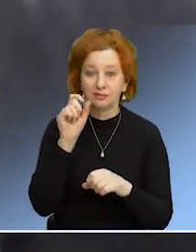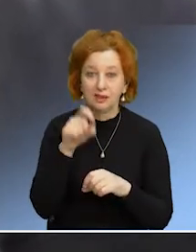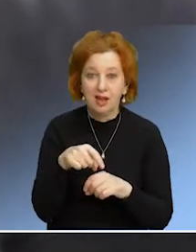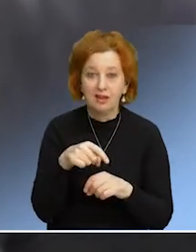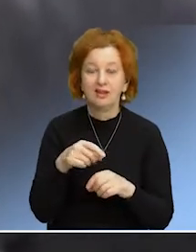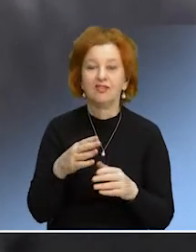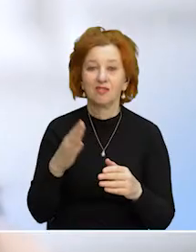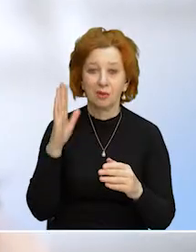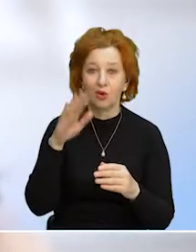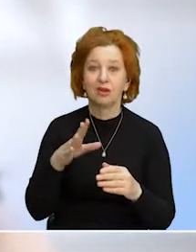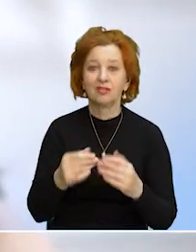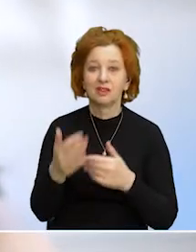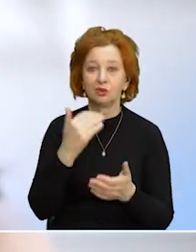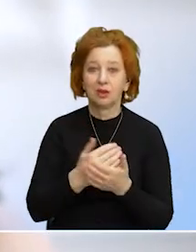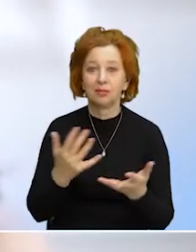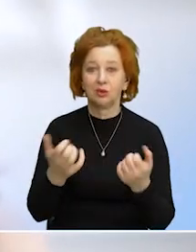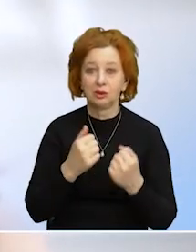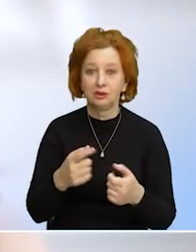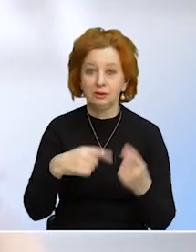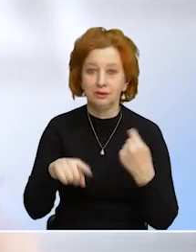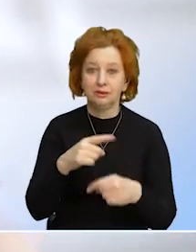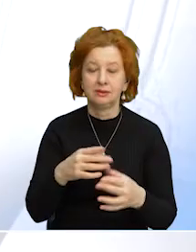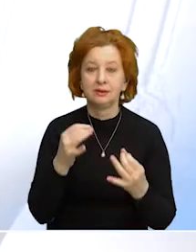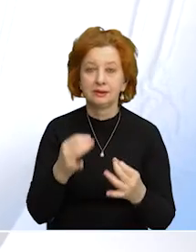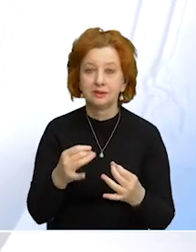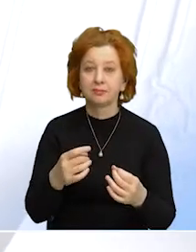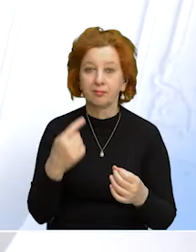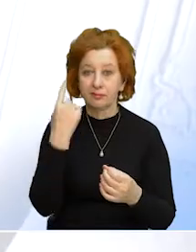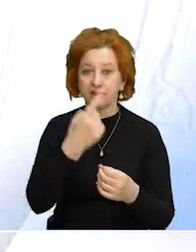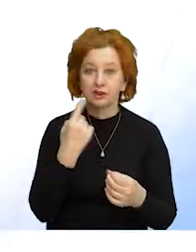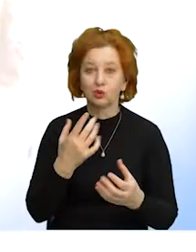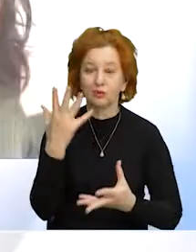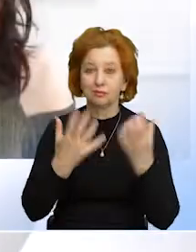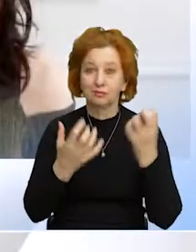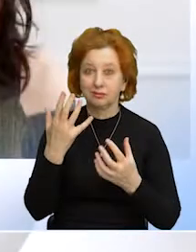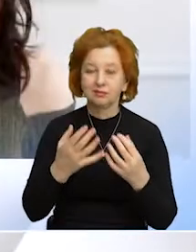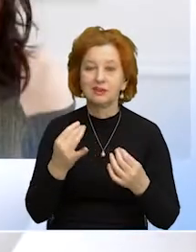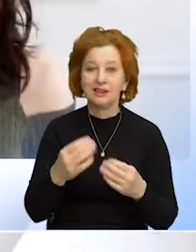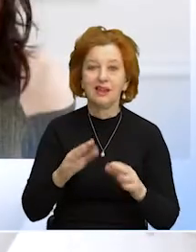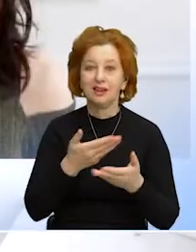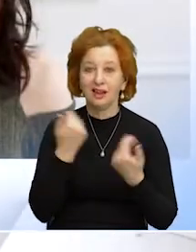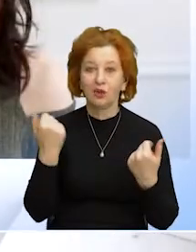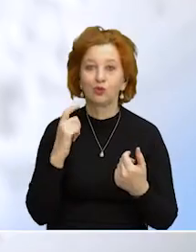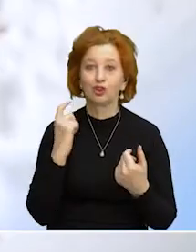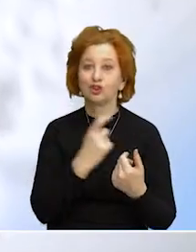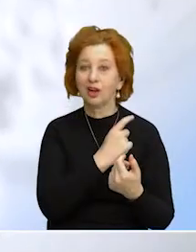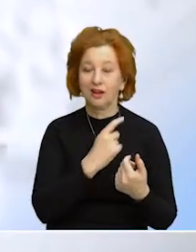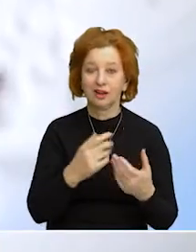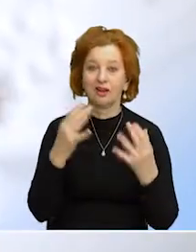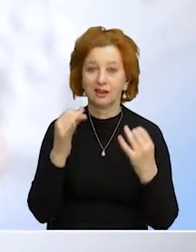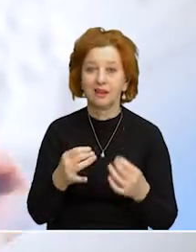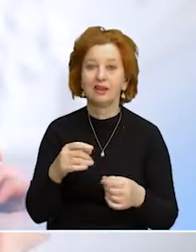сильно наклоняют голову вперед. В результате на снимке не только сильно искажены черты лица, но и отсутствует шея, что